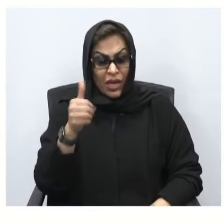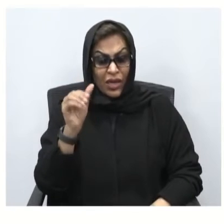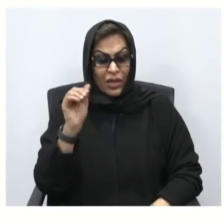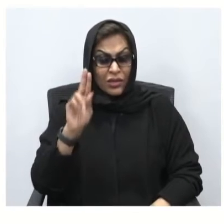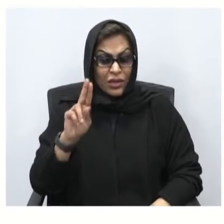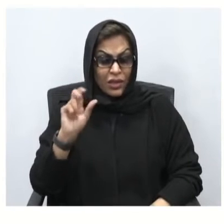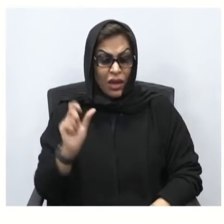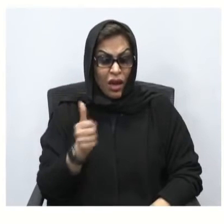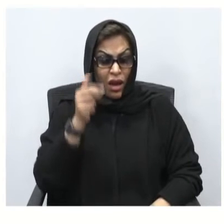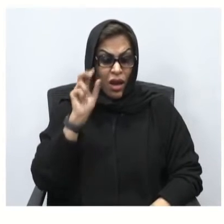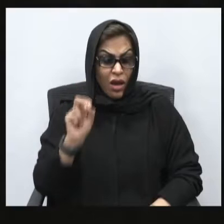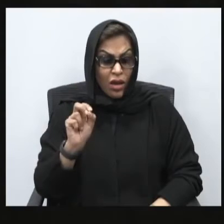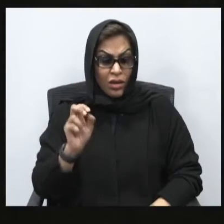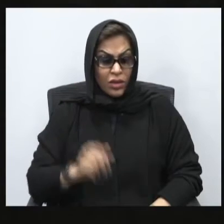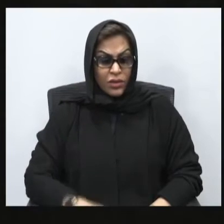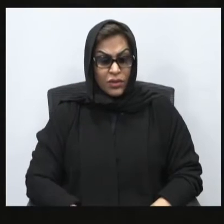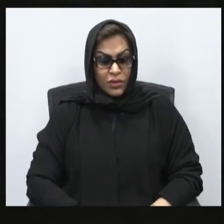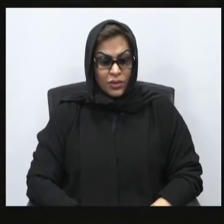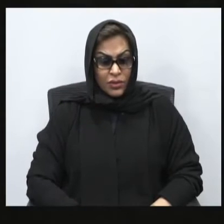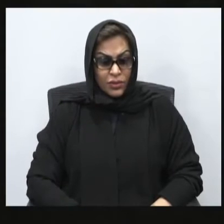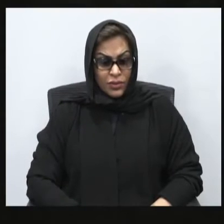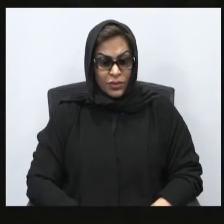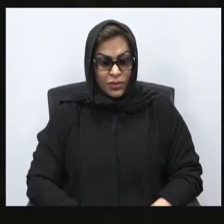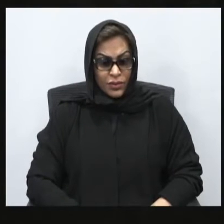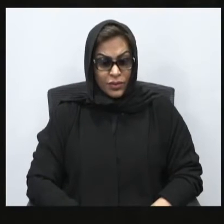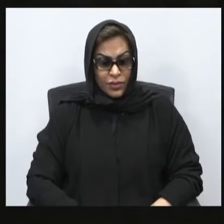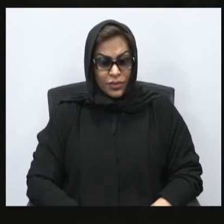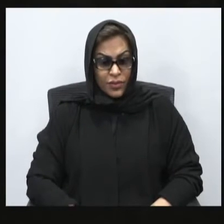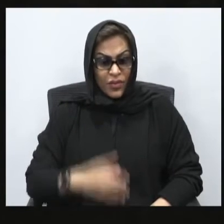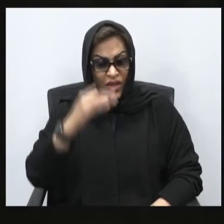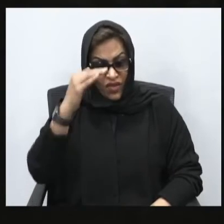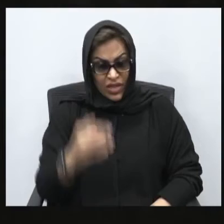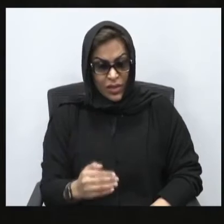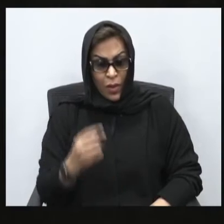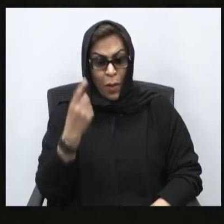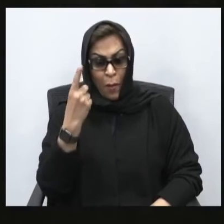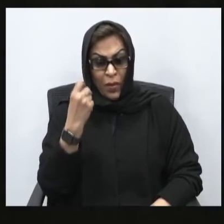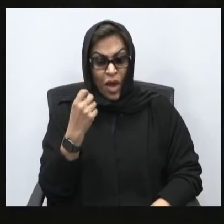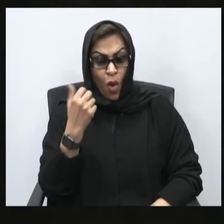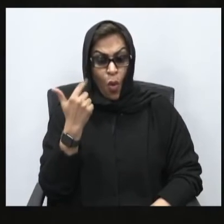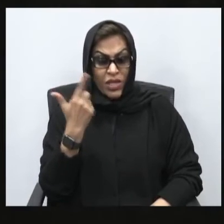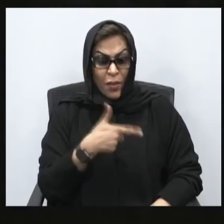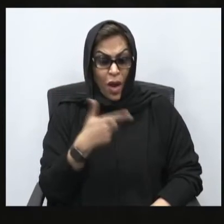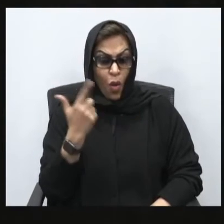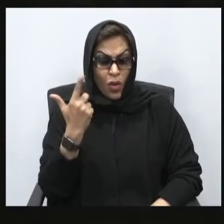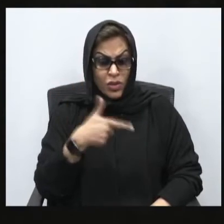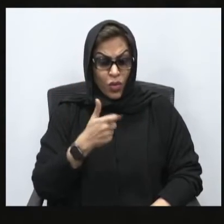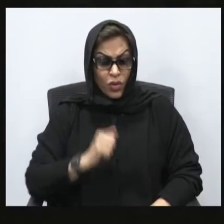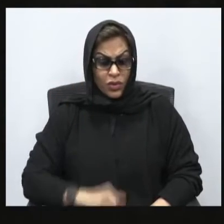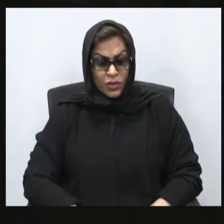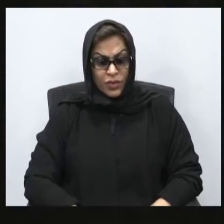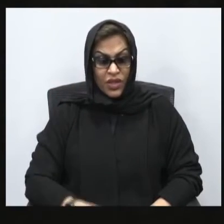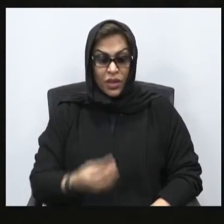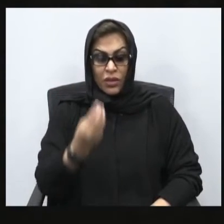ضرر ما هي عمليه الدفع البطني موجود لدينا في صفحه 177 اذا